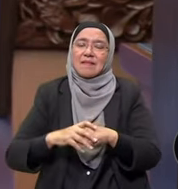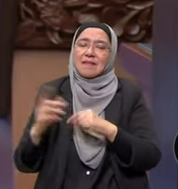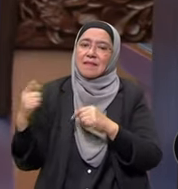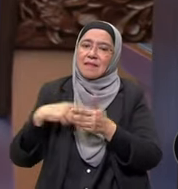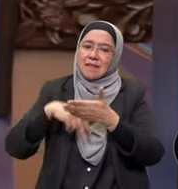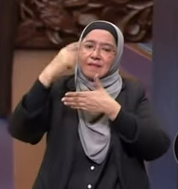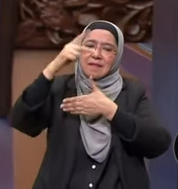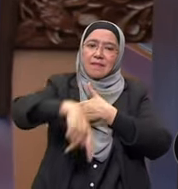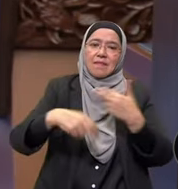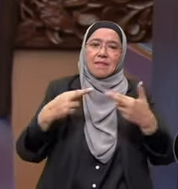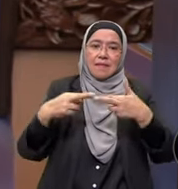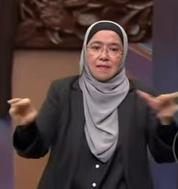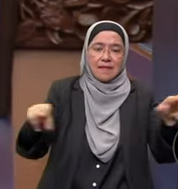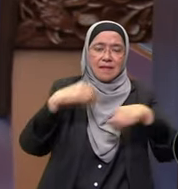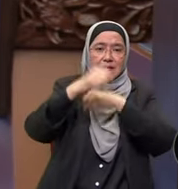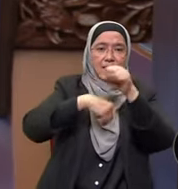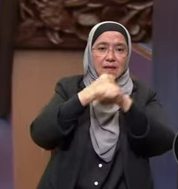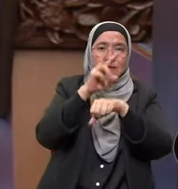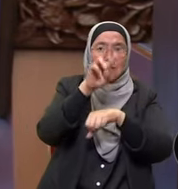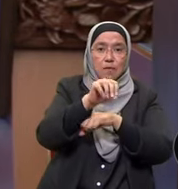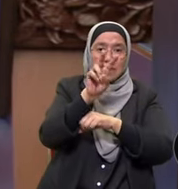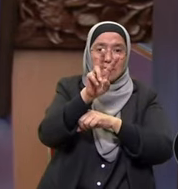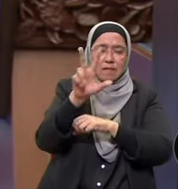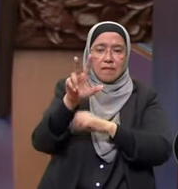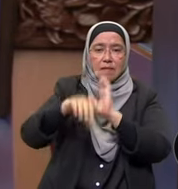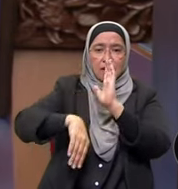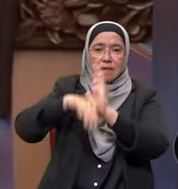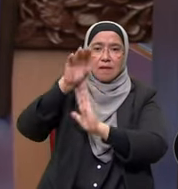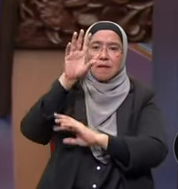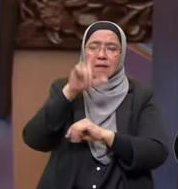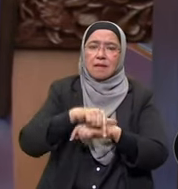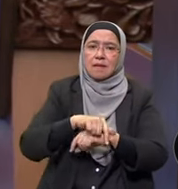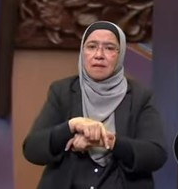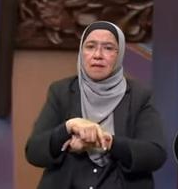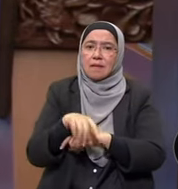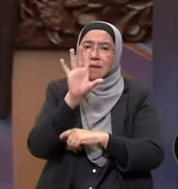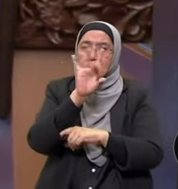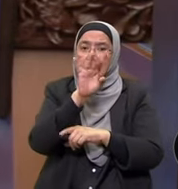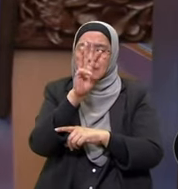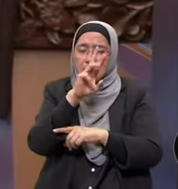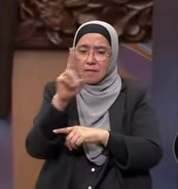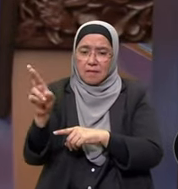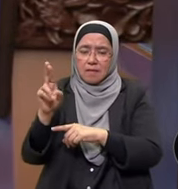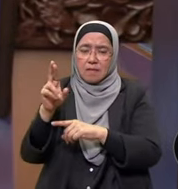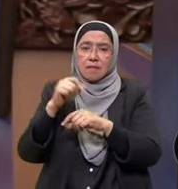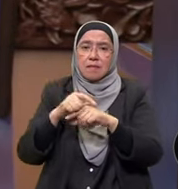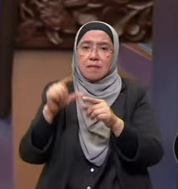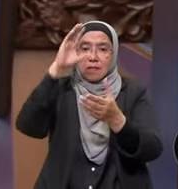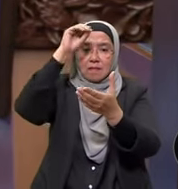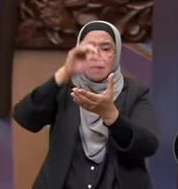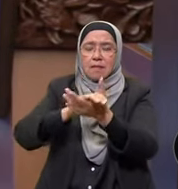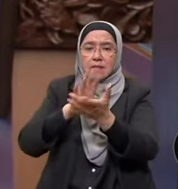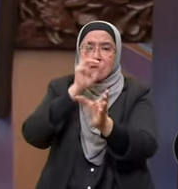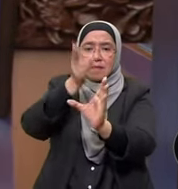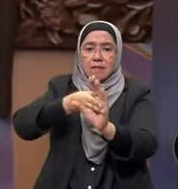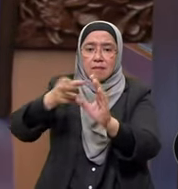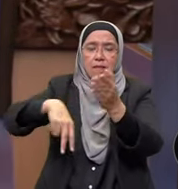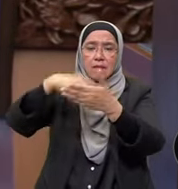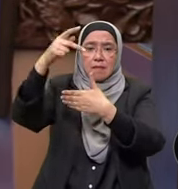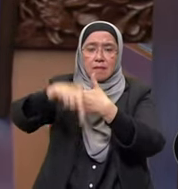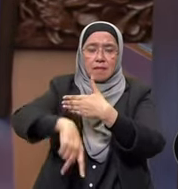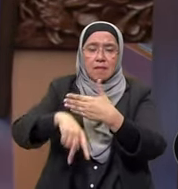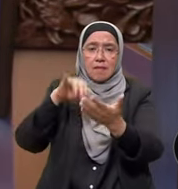2023 lebih kurang 86.000 suami telah menyertai program air sayang yang melibatkan jumlah